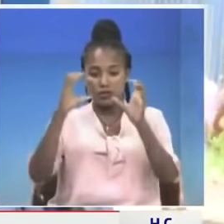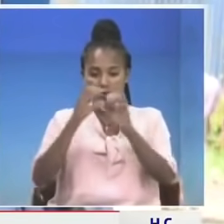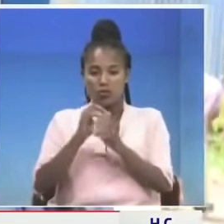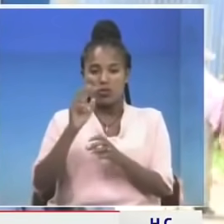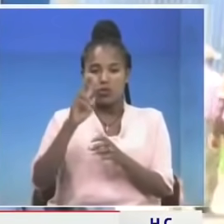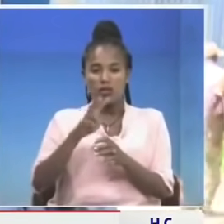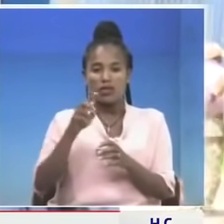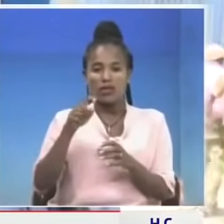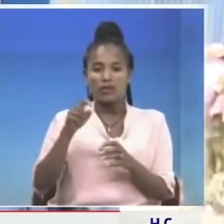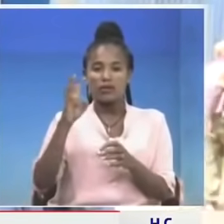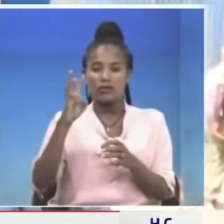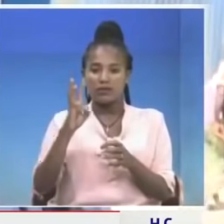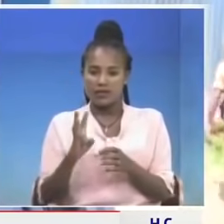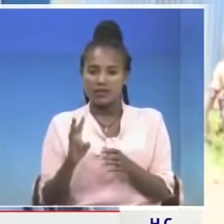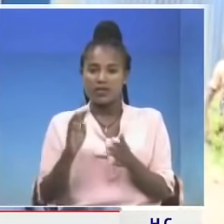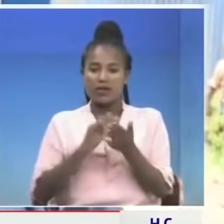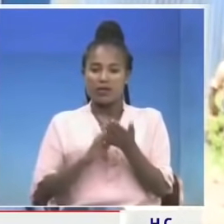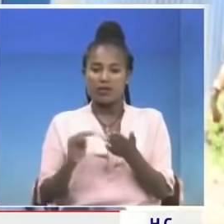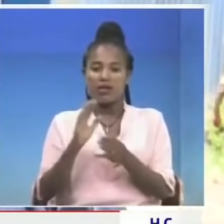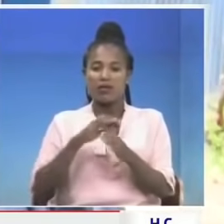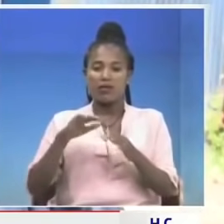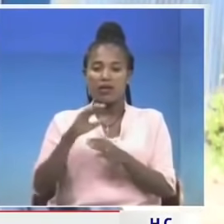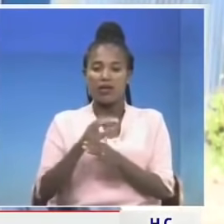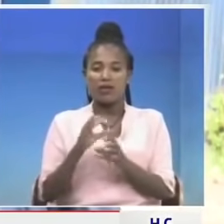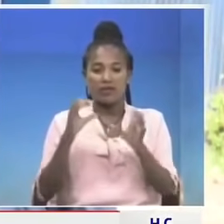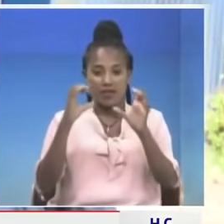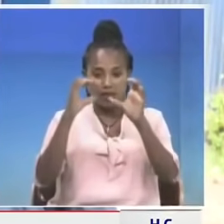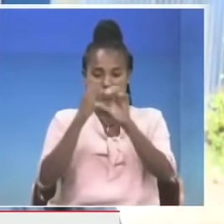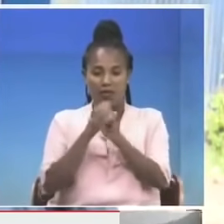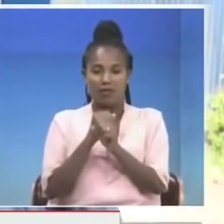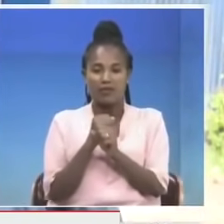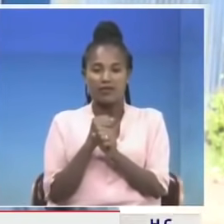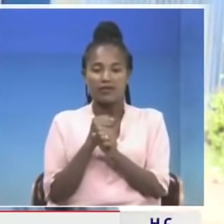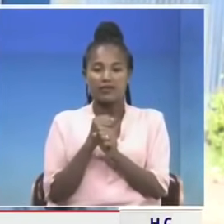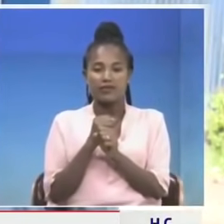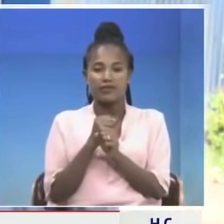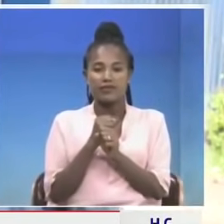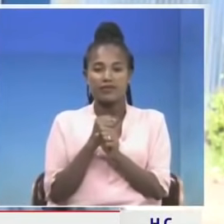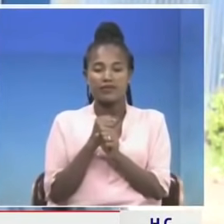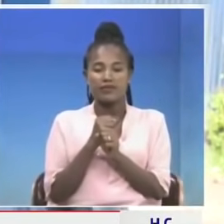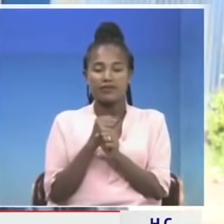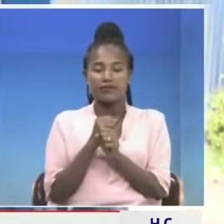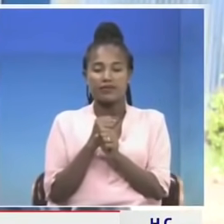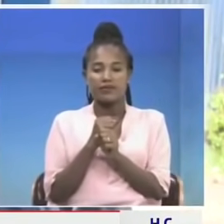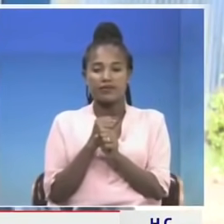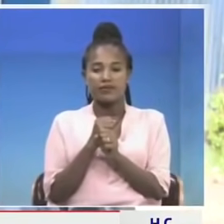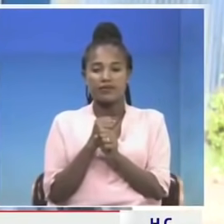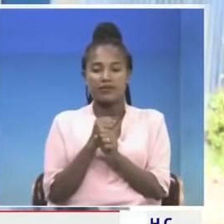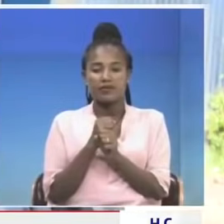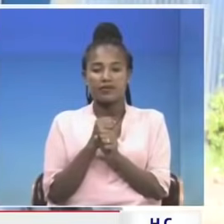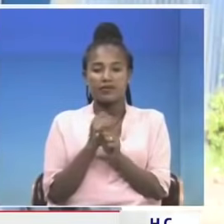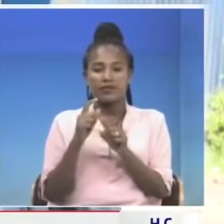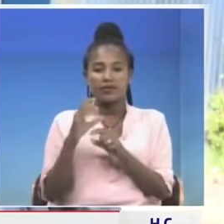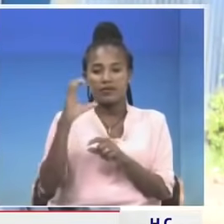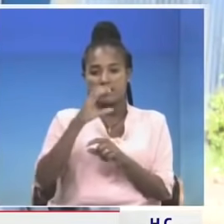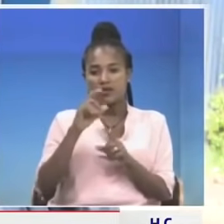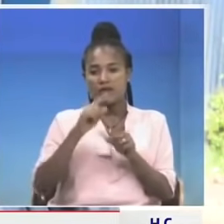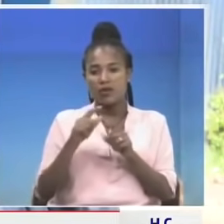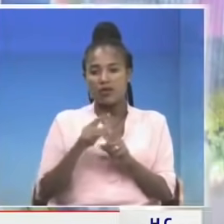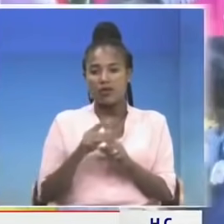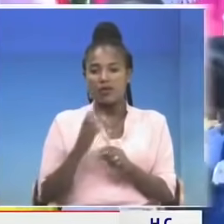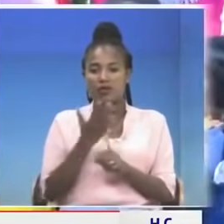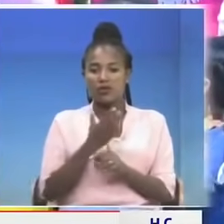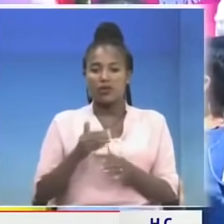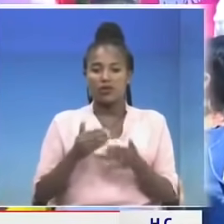ከ2.6 ሚሊዮን ብር በላይ የሚገመት የተለያዩ ቁሳቁሶችን ነው ተደራሽ